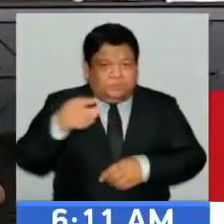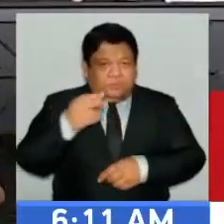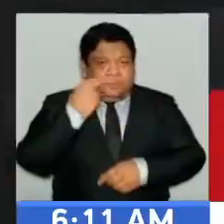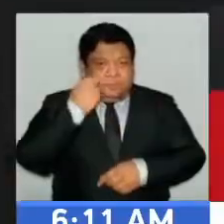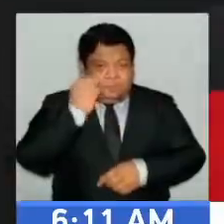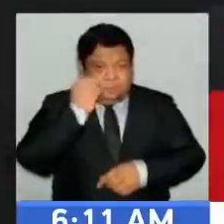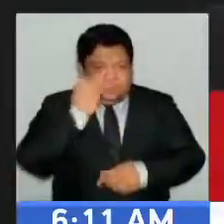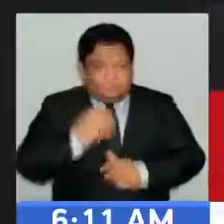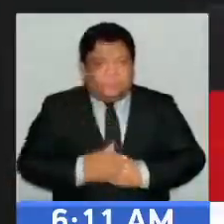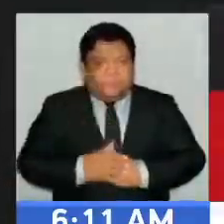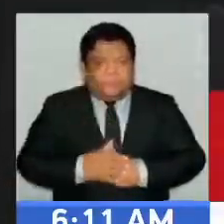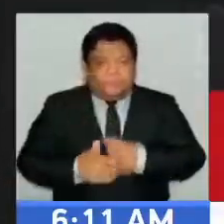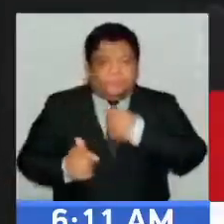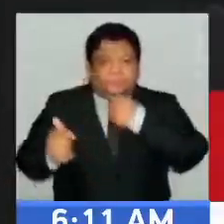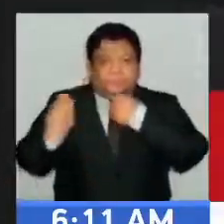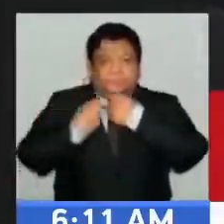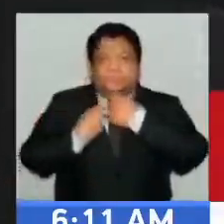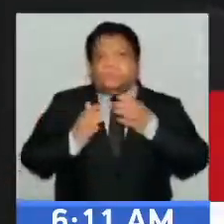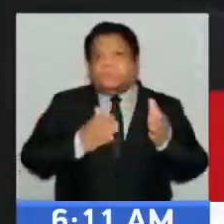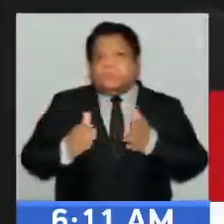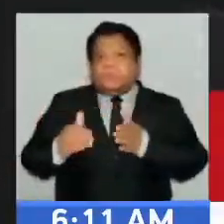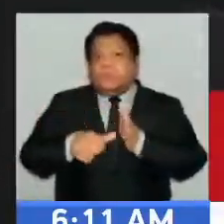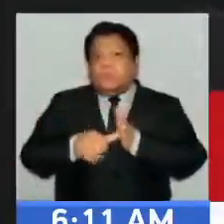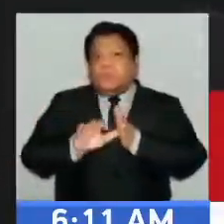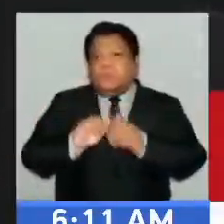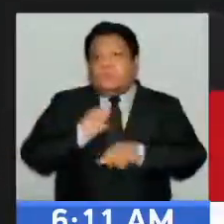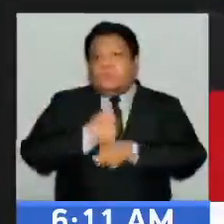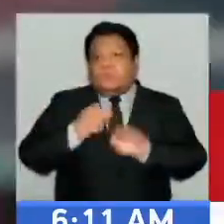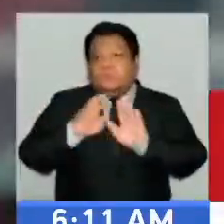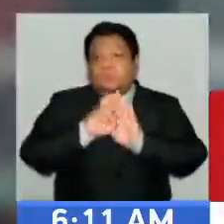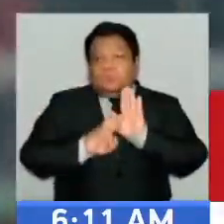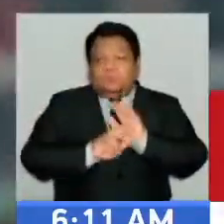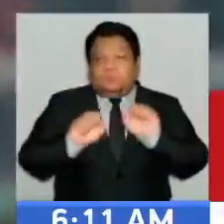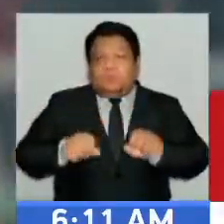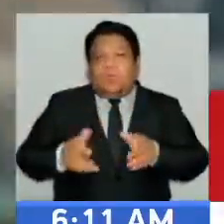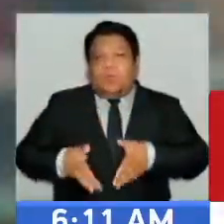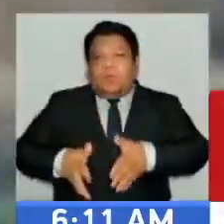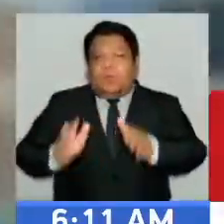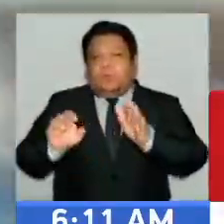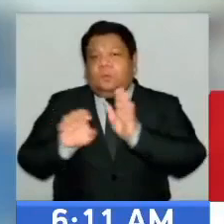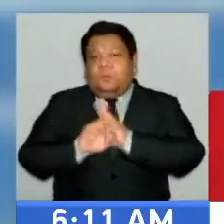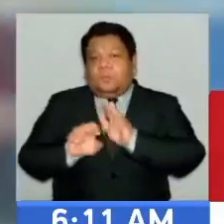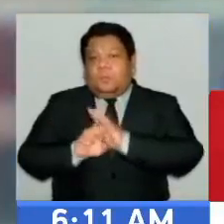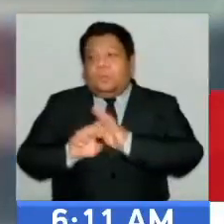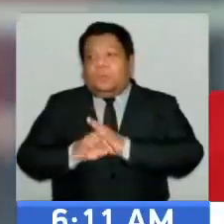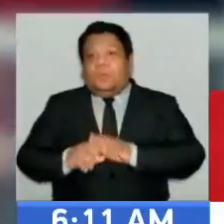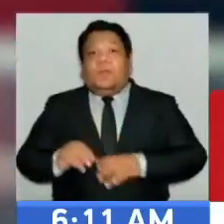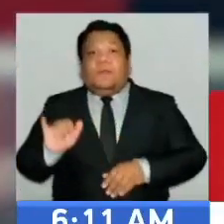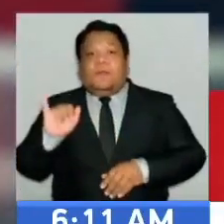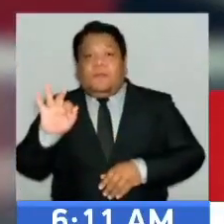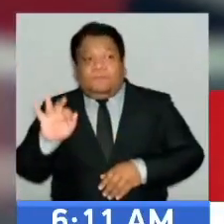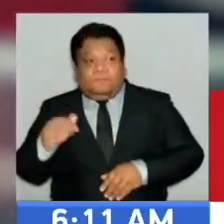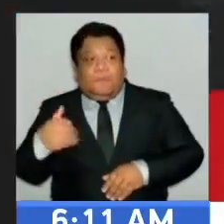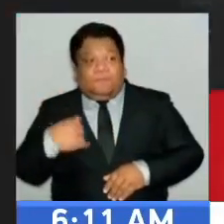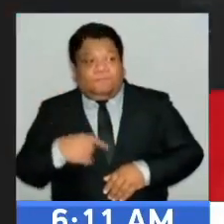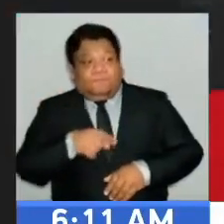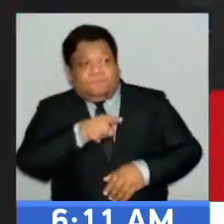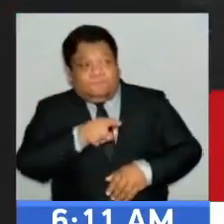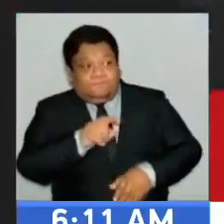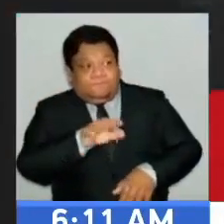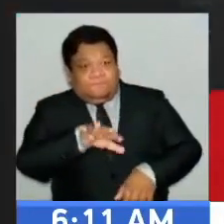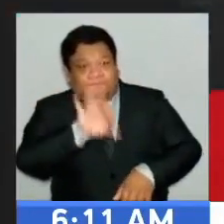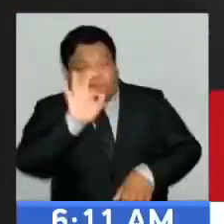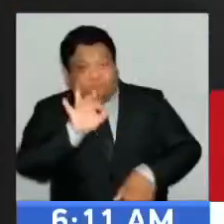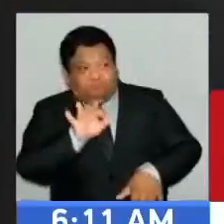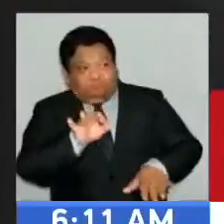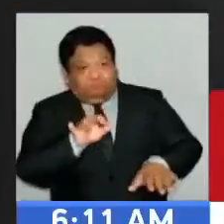ng COMELEC kung saan papayagan ang warrantless arrest at citizen's arrest sa mga mahuhuli sa aktong namimili o nagbebenta ng boto. Yung mismo